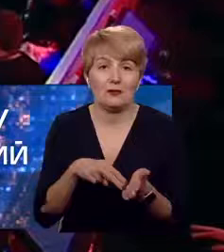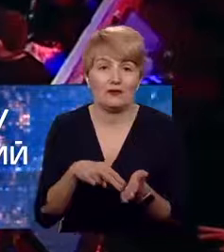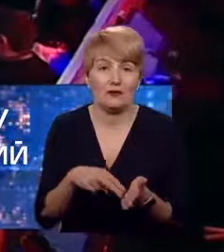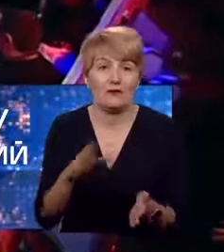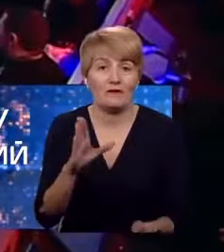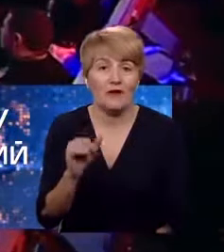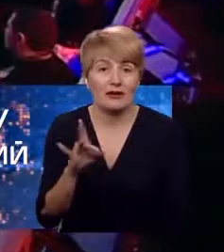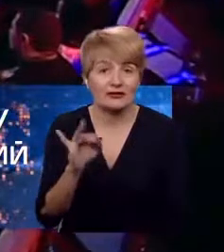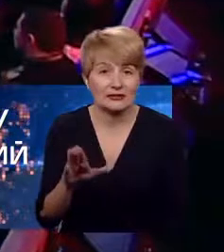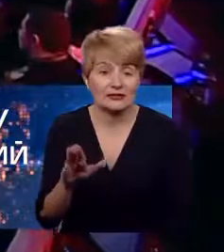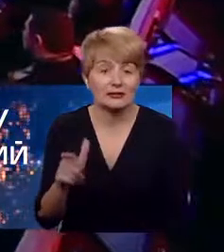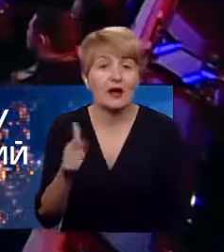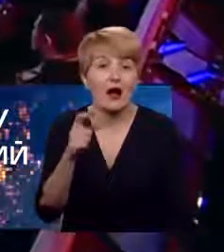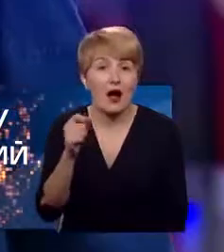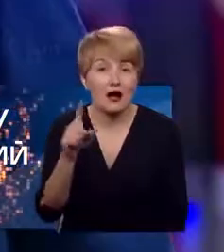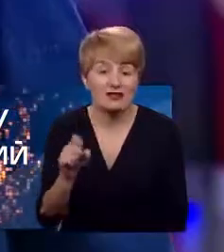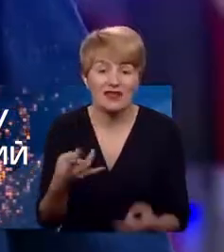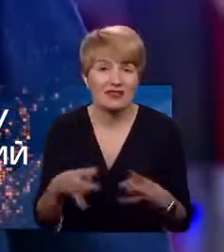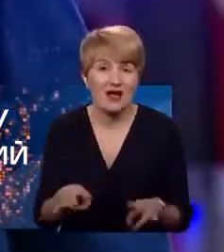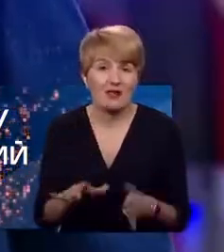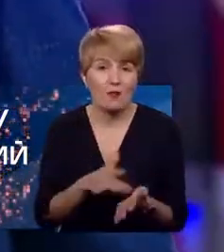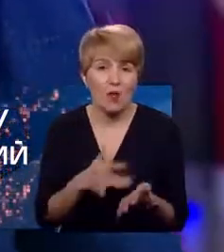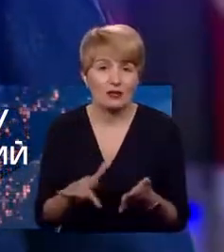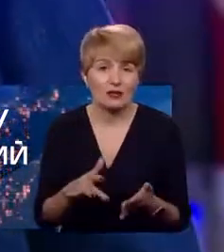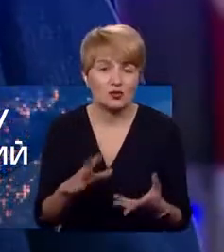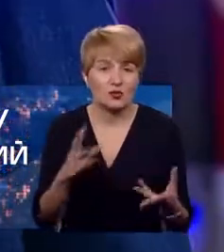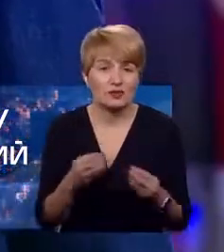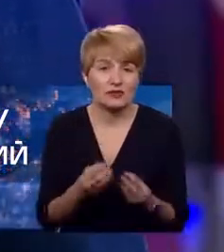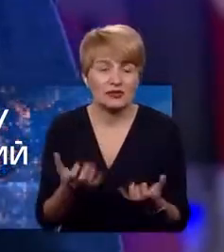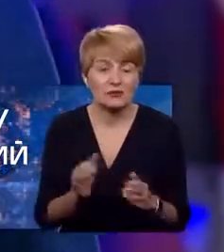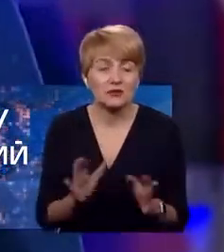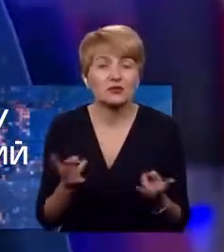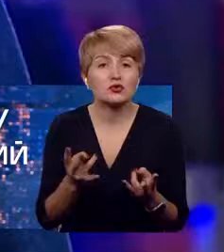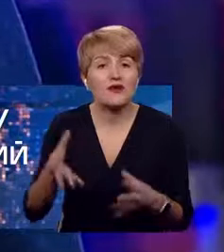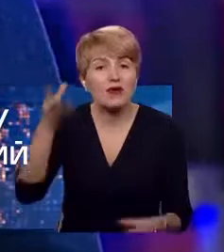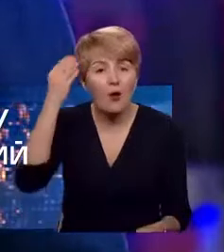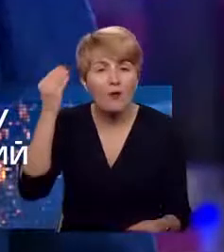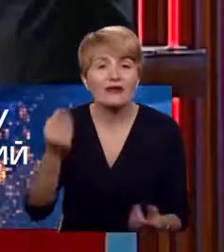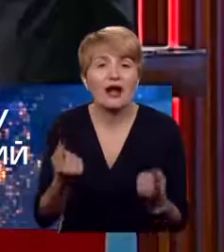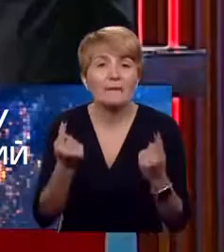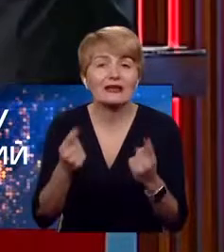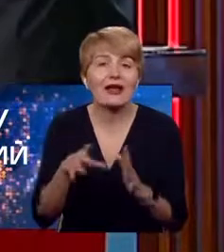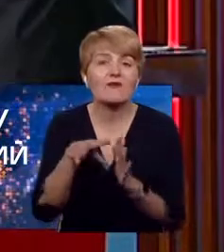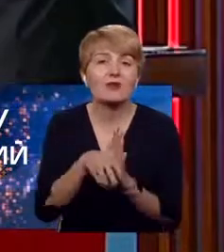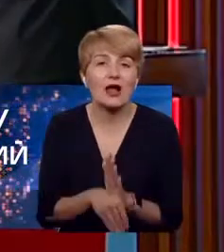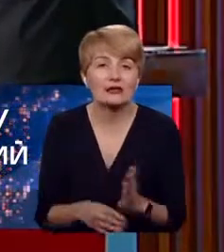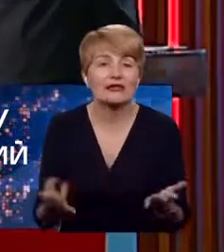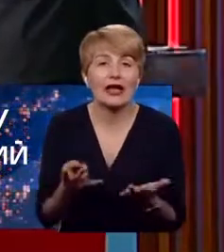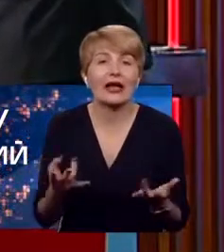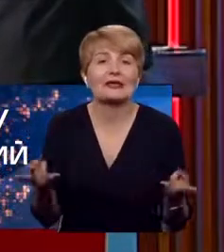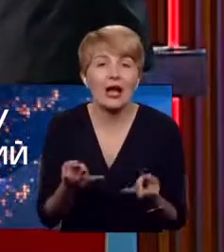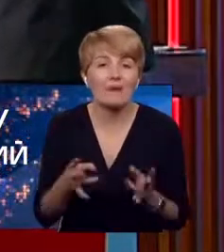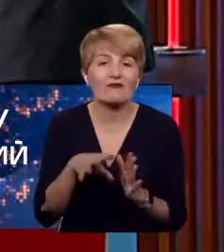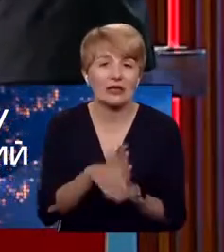пані Тимошенко, брати, наприклад, бухгалтерську звітність. Треба ще враховувати величезні капітальні вкладення, які треба вкладати.